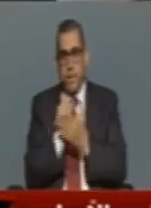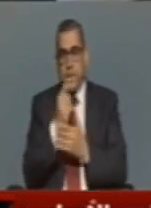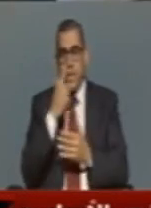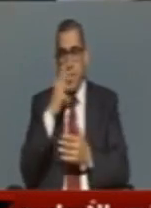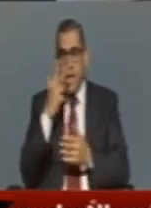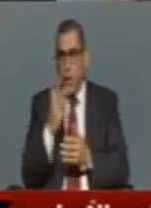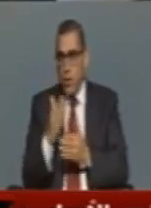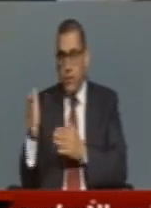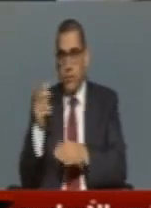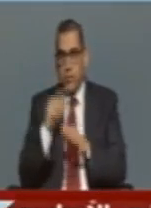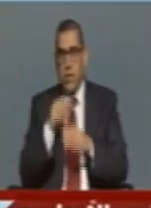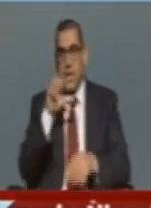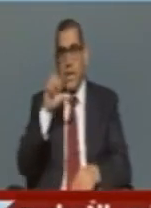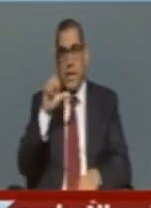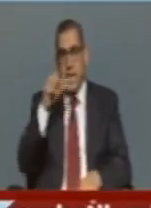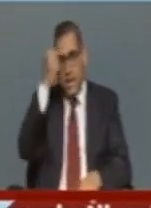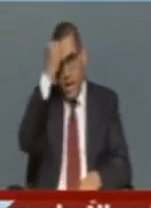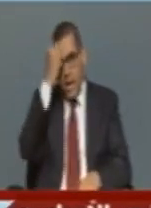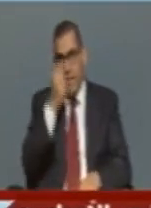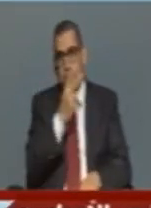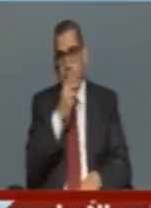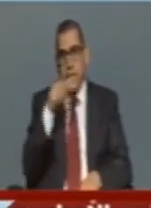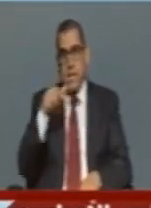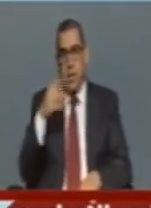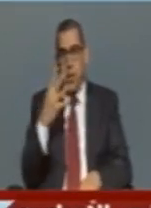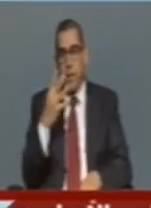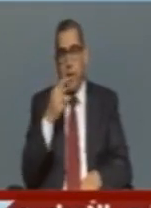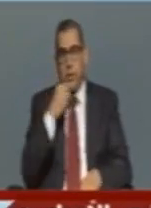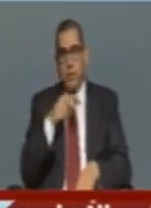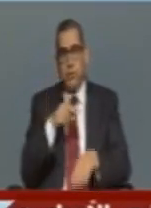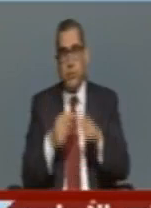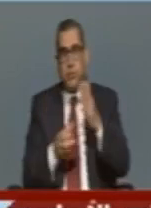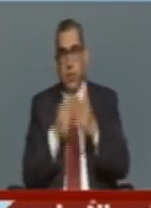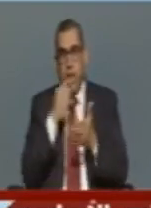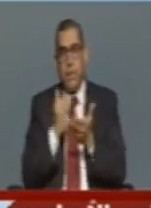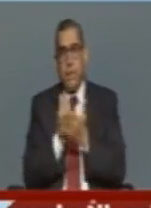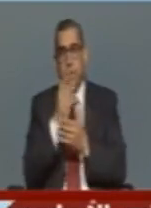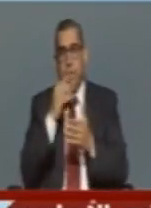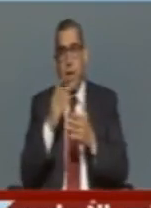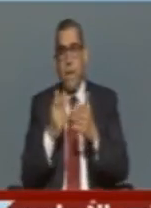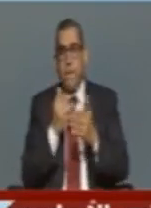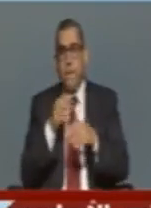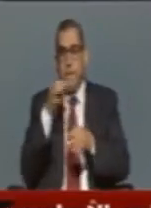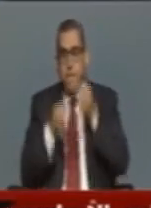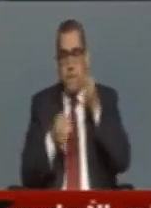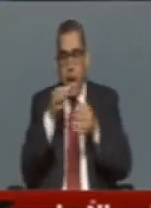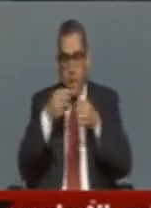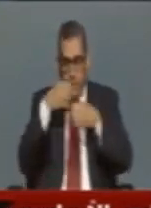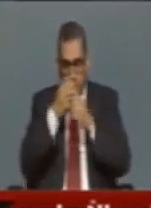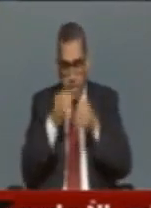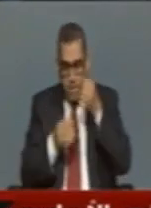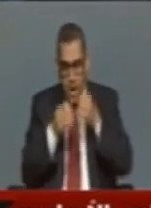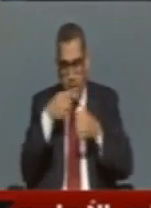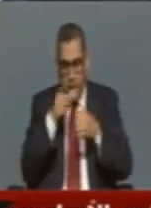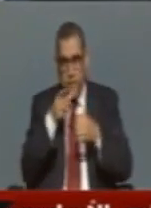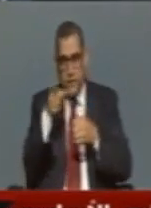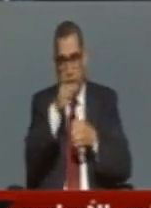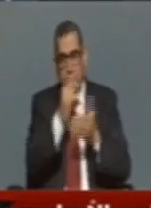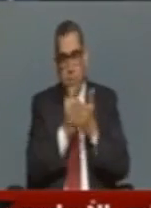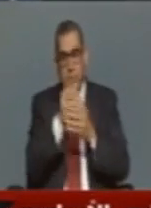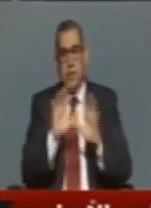عندنا 9246 معمل مطور، المدارس فيها معامل لكن ده معمل مطور، في عندنا شاشات ذكية